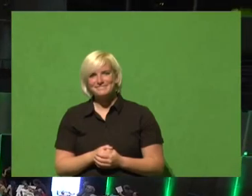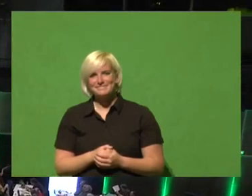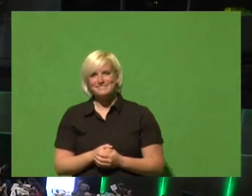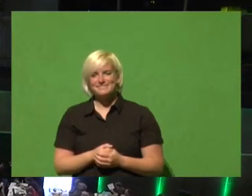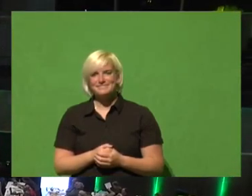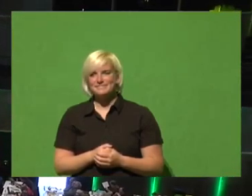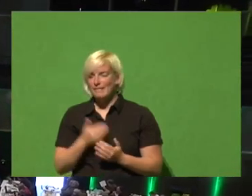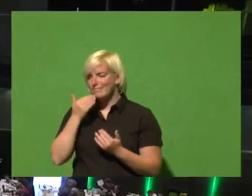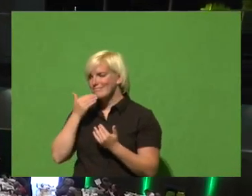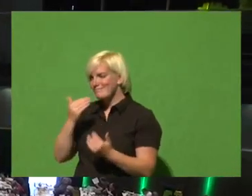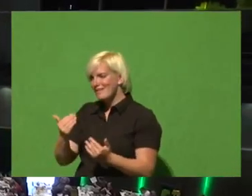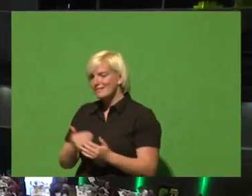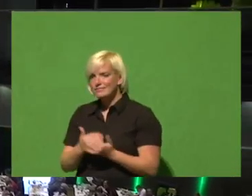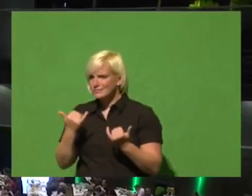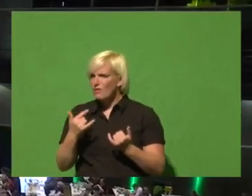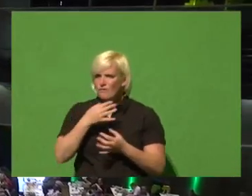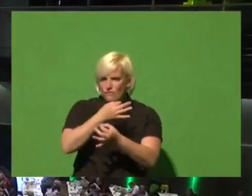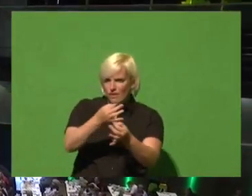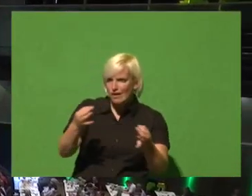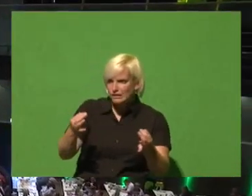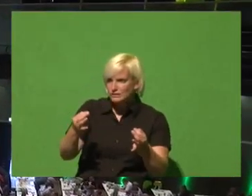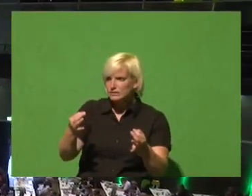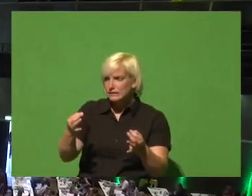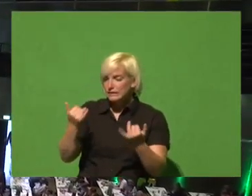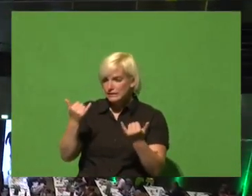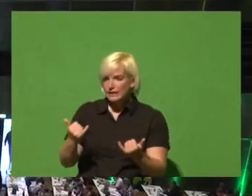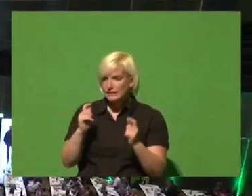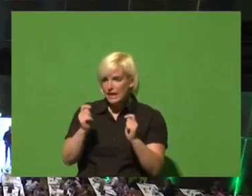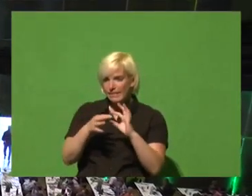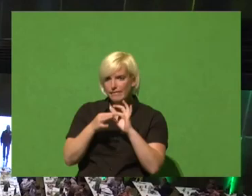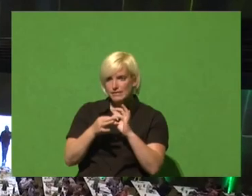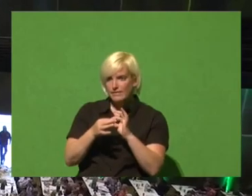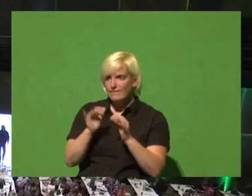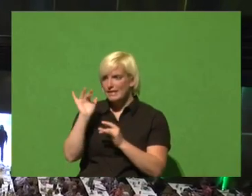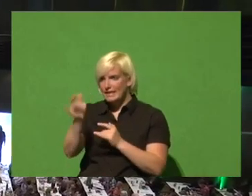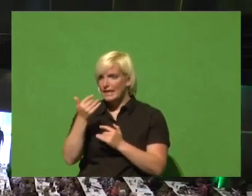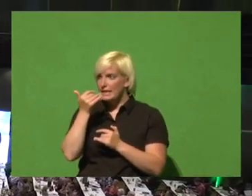Danke, Kerstin. Auch jetzt die Frage wieder an euch. Gibt es zu diesem Antrag eine Gegenrede?